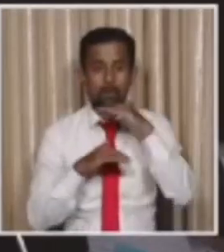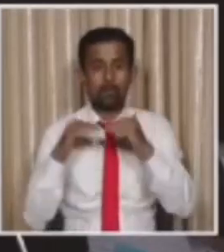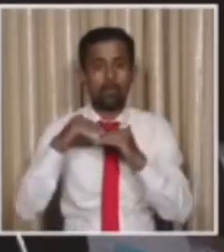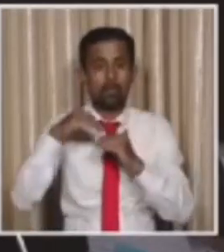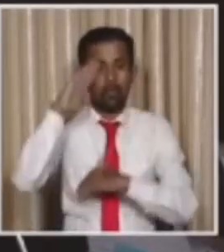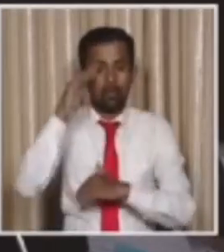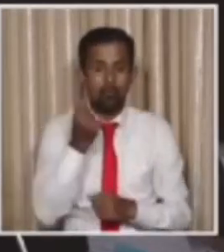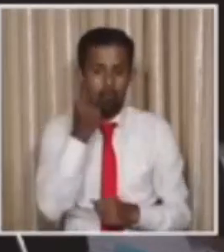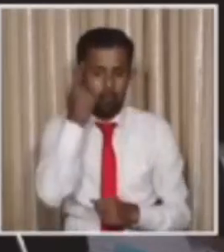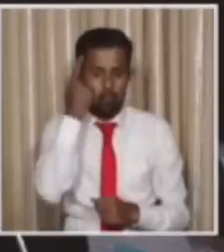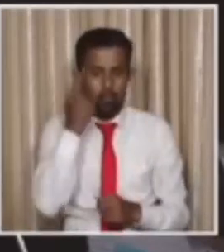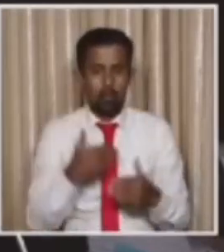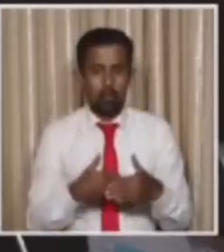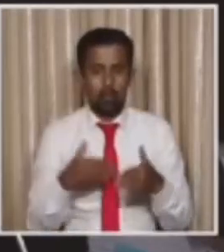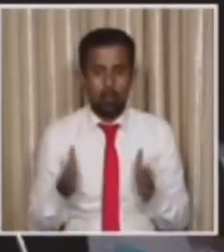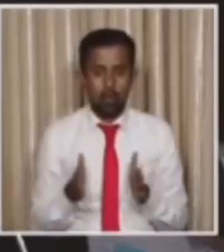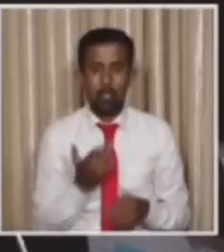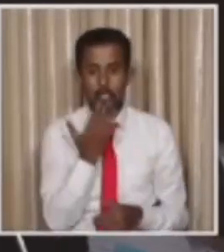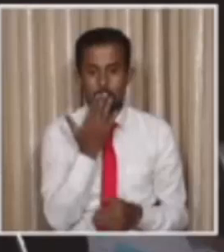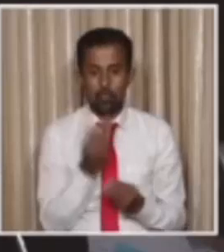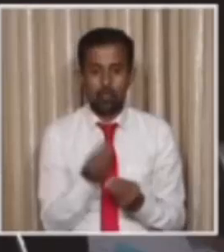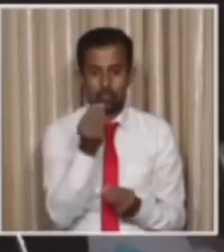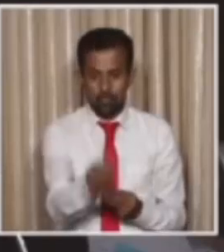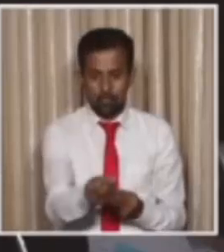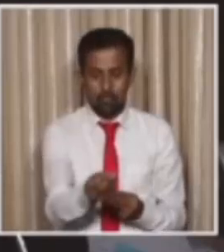යෝජනාව. කැබිනට් පත්‍රිකාව සඳහා ඉදිරිපත් කළා.